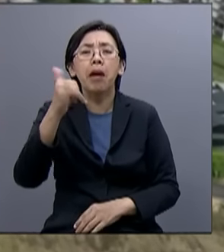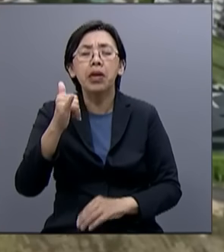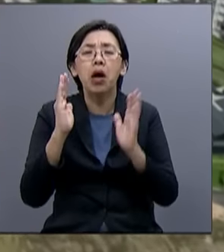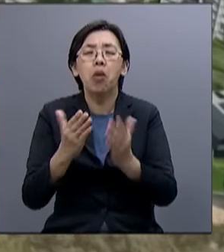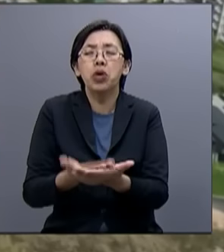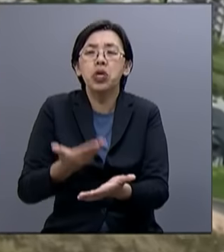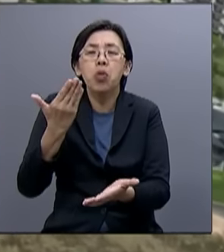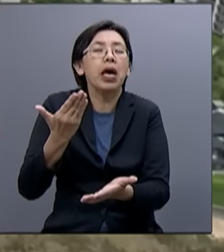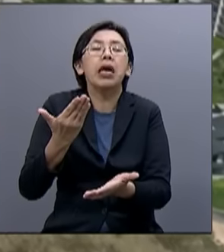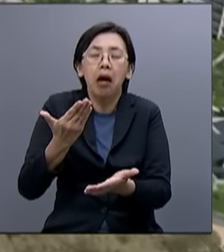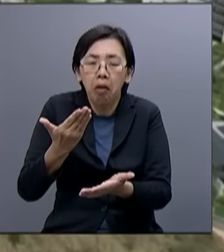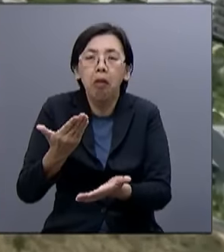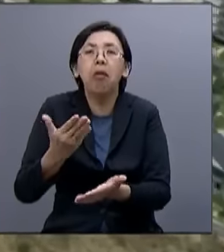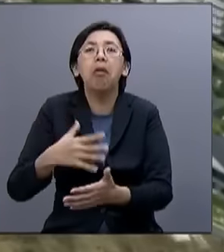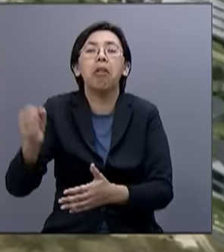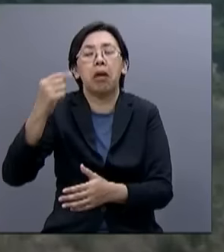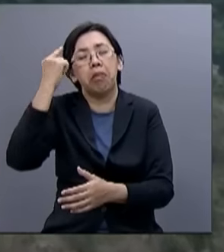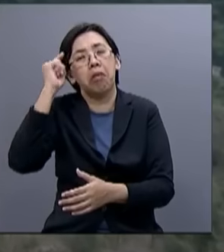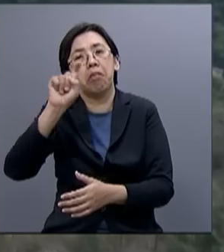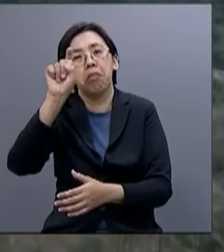ทุนไปด้วยหรือไม่ค่ะ